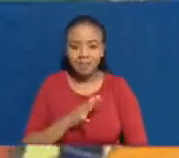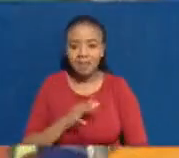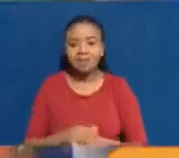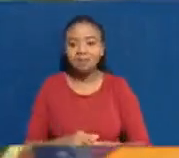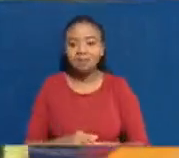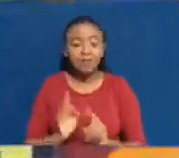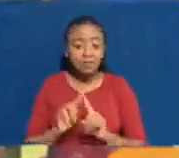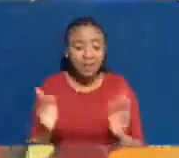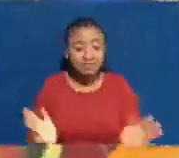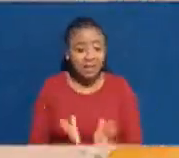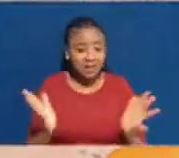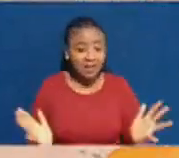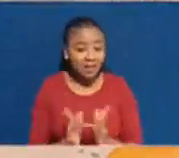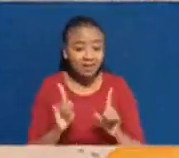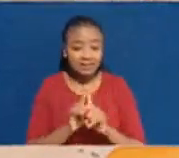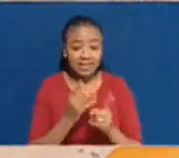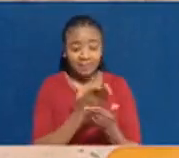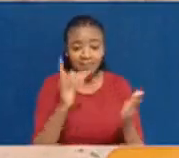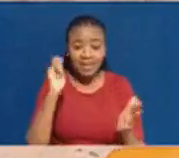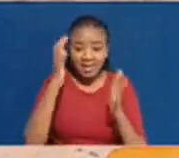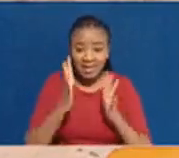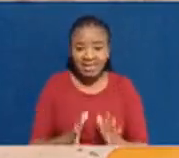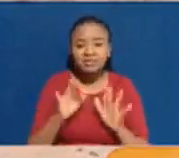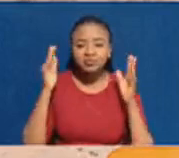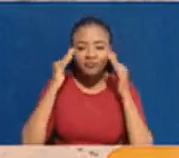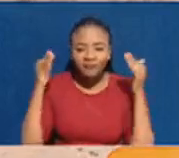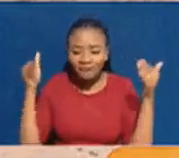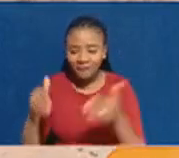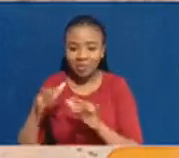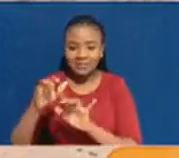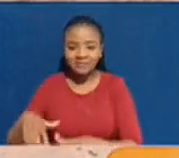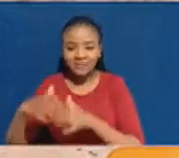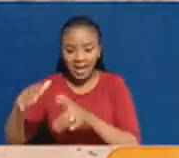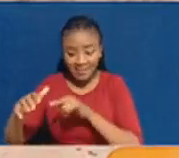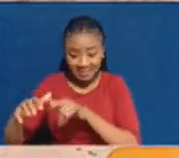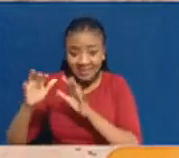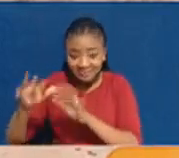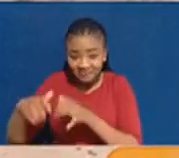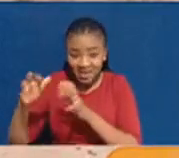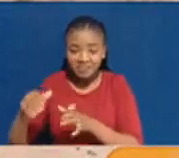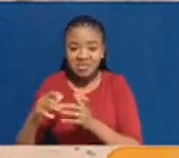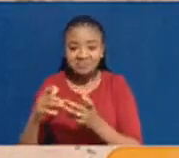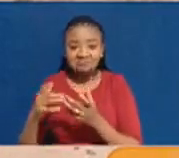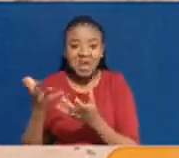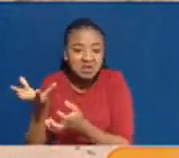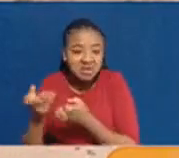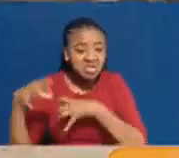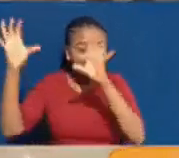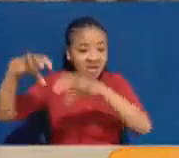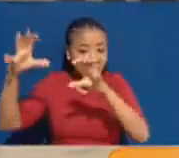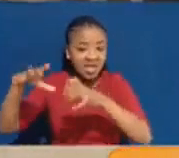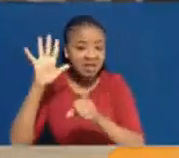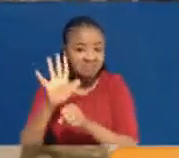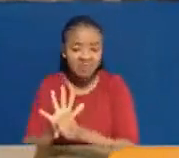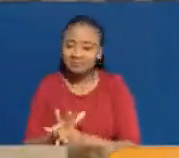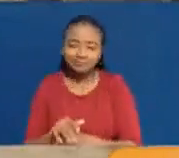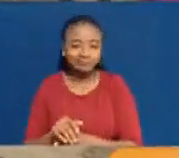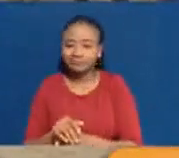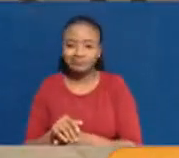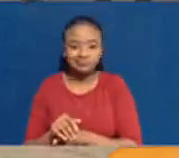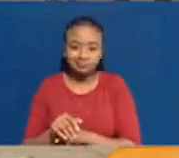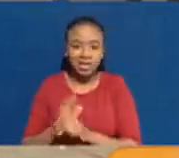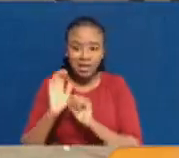kukumbatia ukulima wa kisasa usiotegemea mvua, huku akiwaahidi kuwa serikali itawachimbia mabwawa ili wapate maji ya